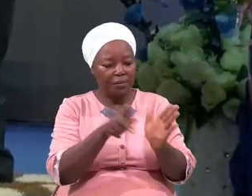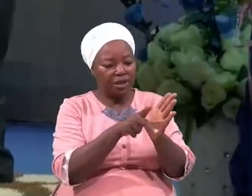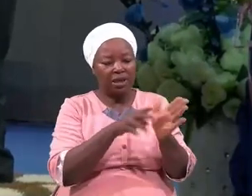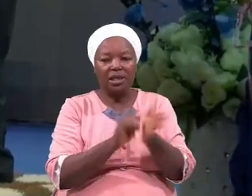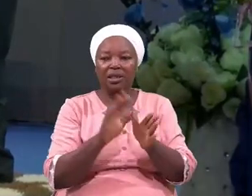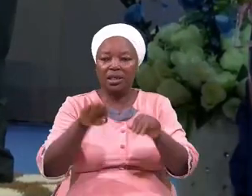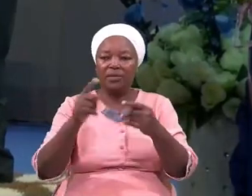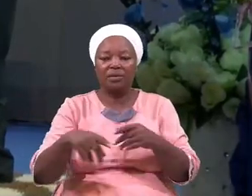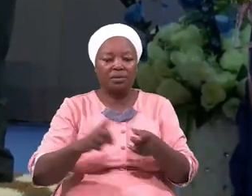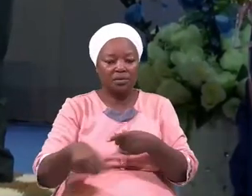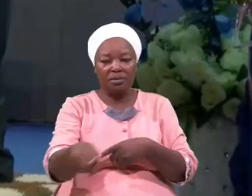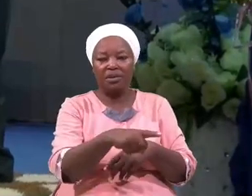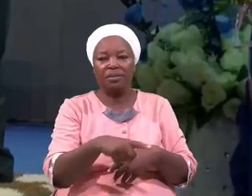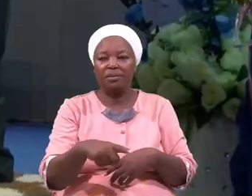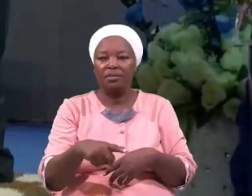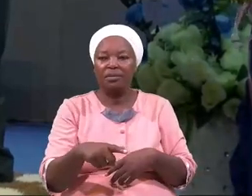C'est le précepte qu'il leur a donné.